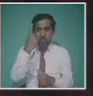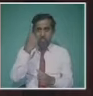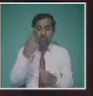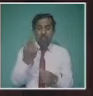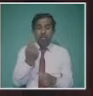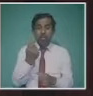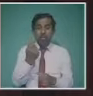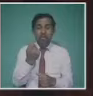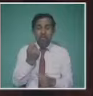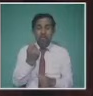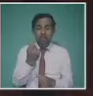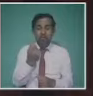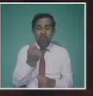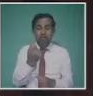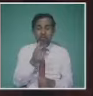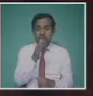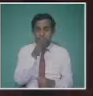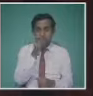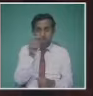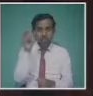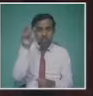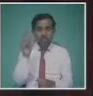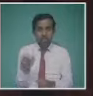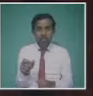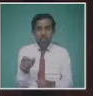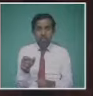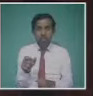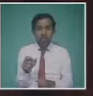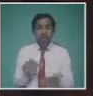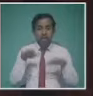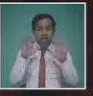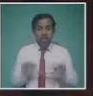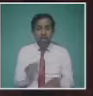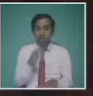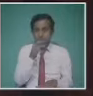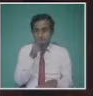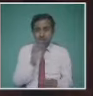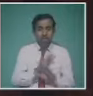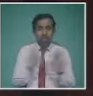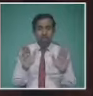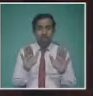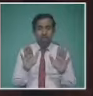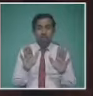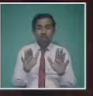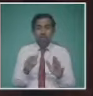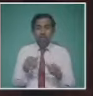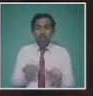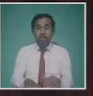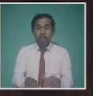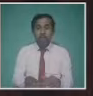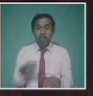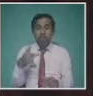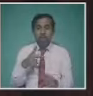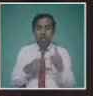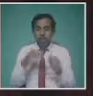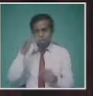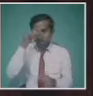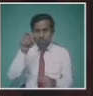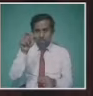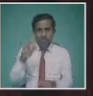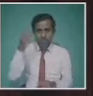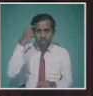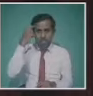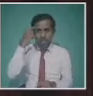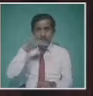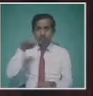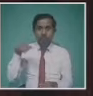මූල්‍ය ඝාතකයේ ඒ මූල්‍ය වංචාකාරීවත් නිසක වශයෙන්ම අවසාන වංචාකාරීවත් නෙවෙයි ගරු මූලාසනාරුඩ ගරු නියෝජ කතානායක ඔබතුමා දන්නව